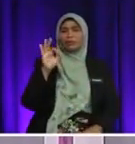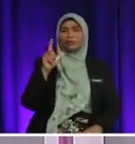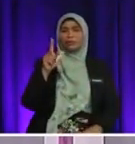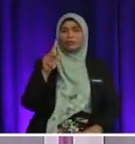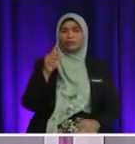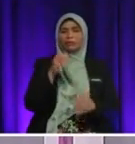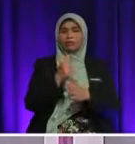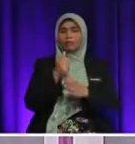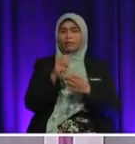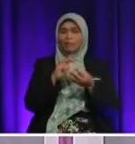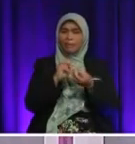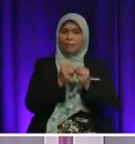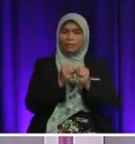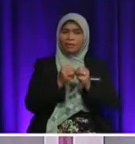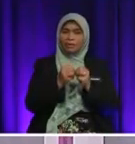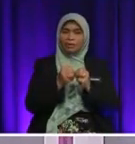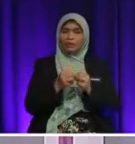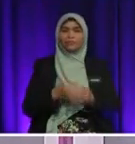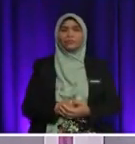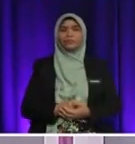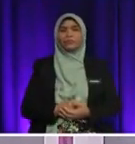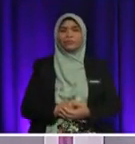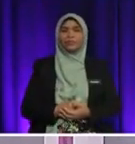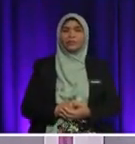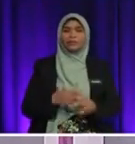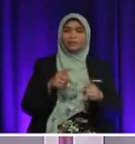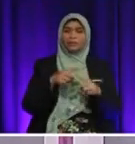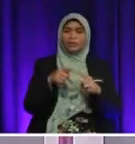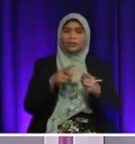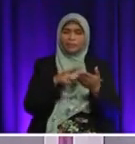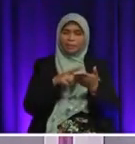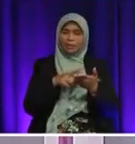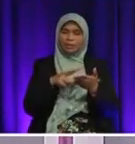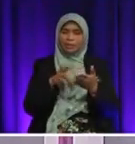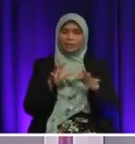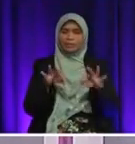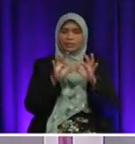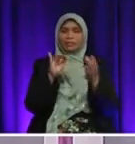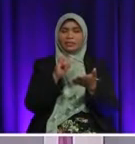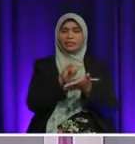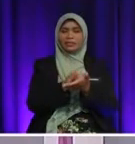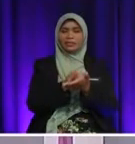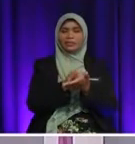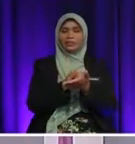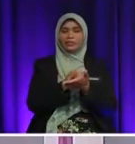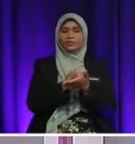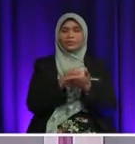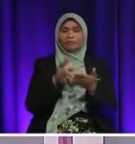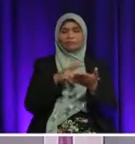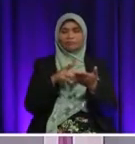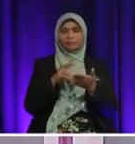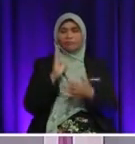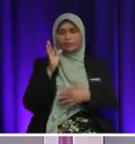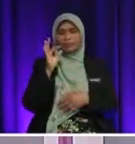masalah. Ini yang menyeronokkan lagi cerita ni. Jadi bila pembaca baca cerita tersebut, jadi pembaca akan